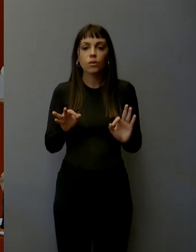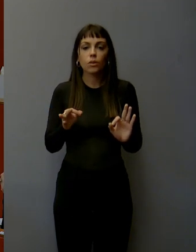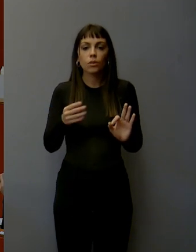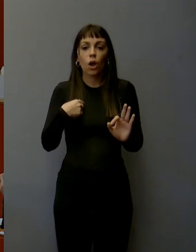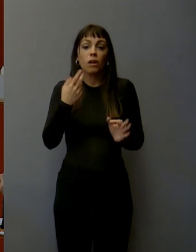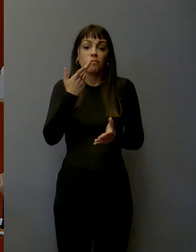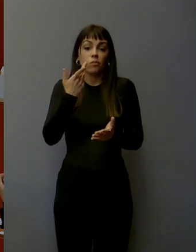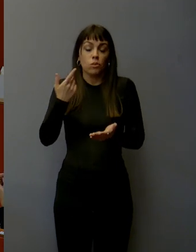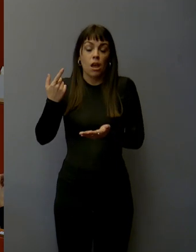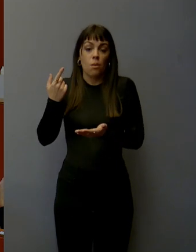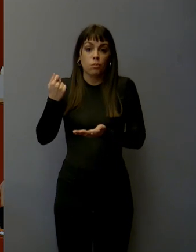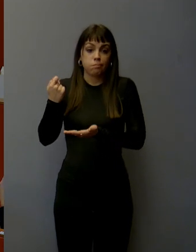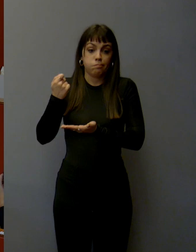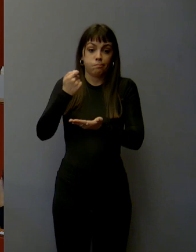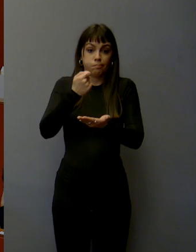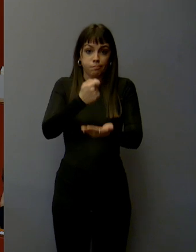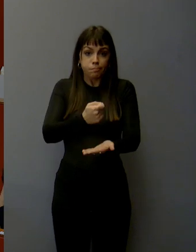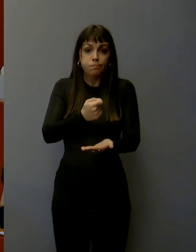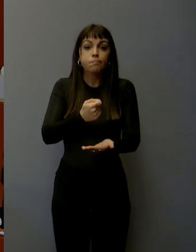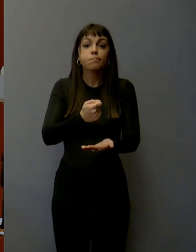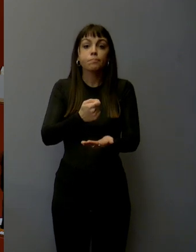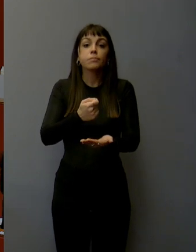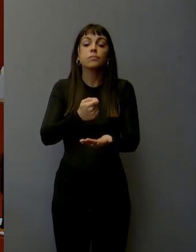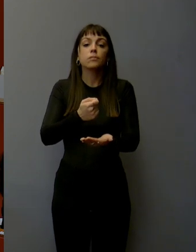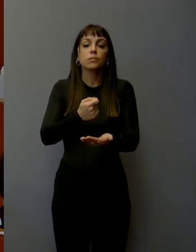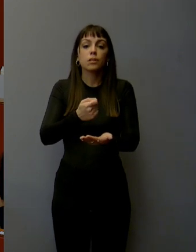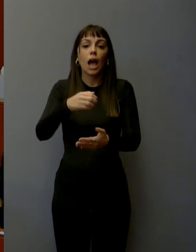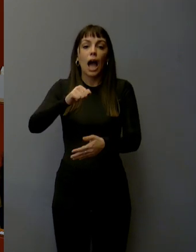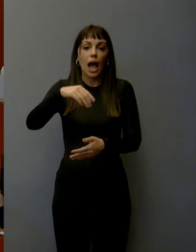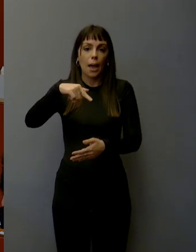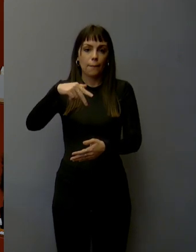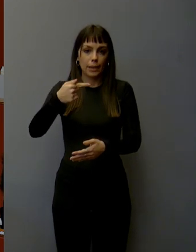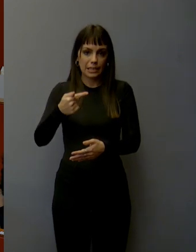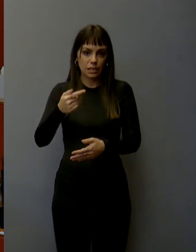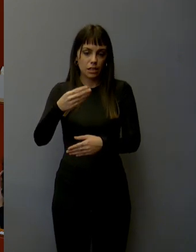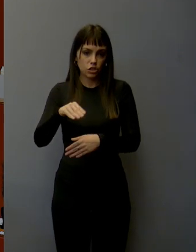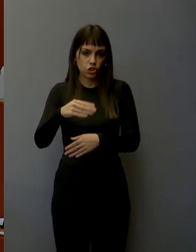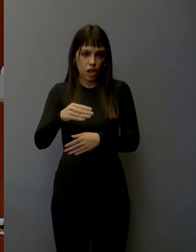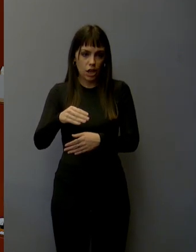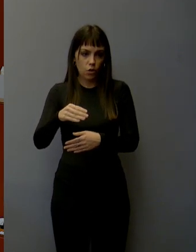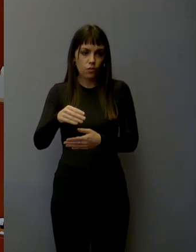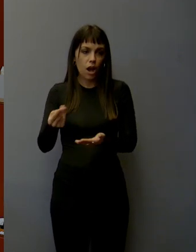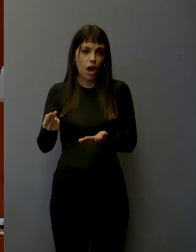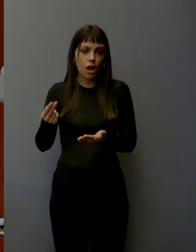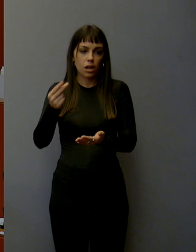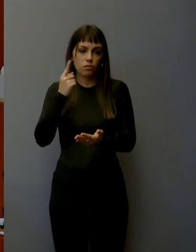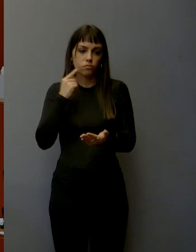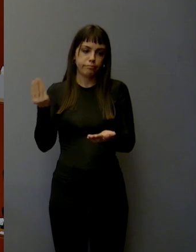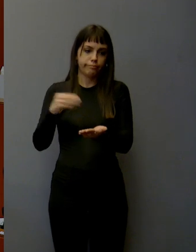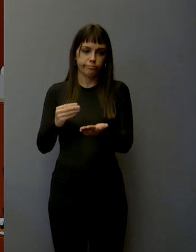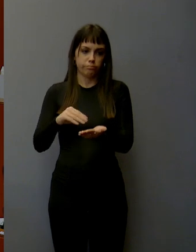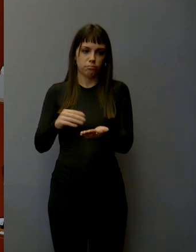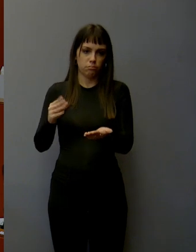per ampliare l'applicazione MT Genova e soprattutto poi quando andremo a discutere la mozione capiremo che è molto importante per